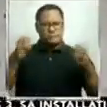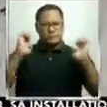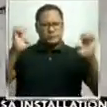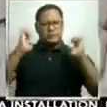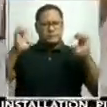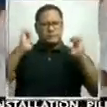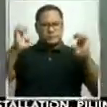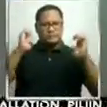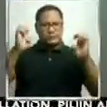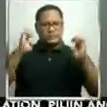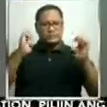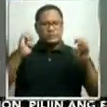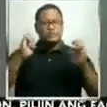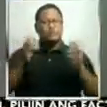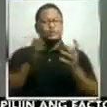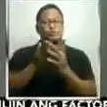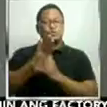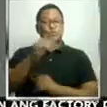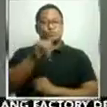sa pamamagitan ng Zumba.